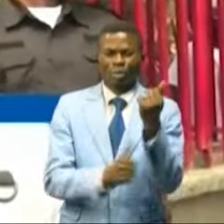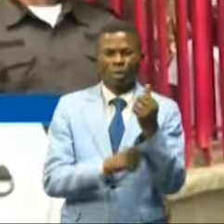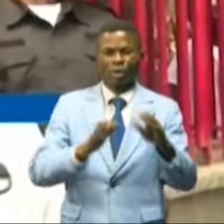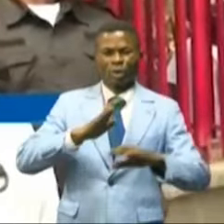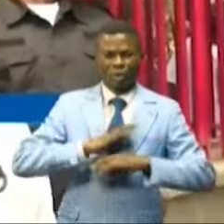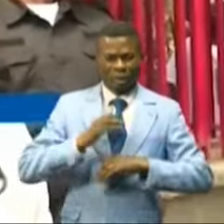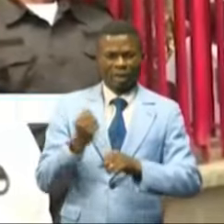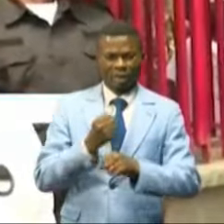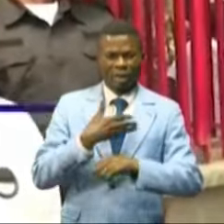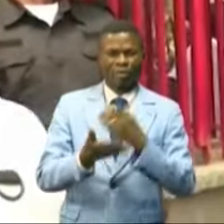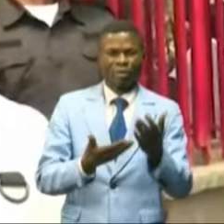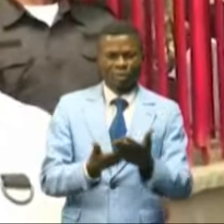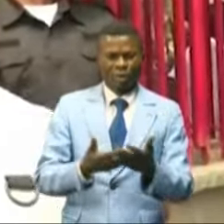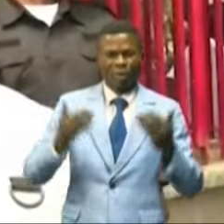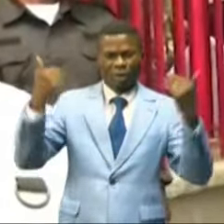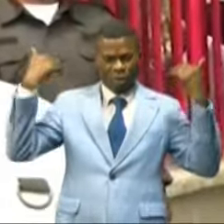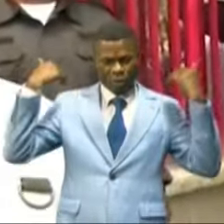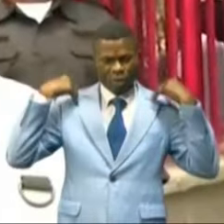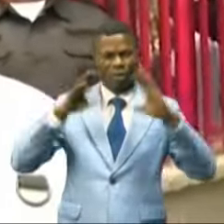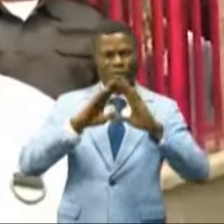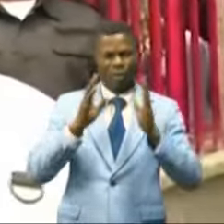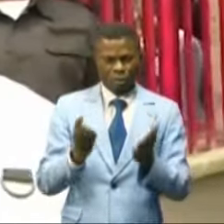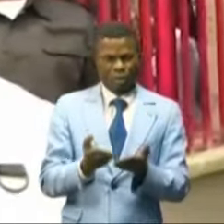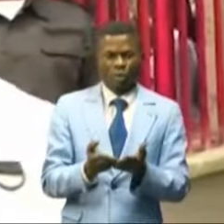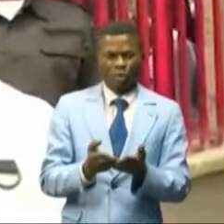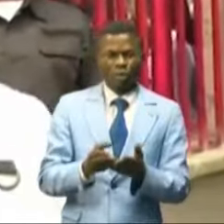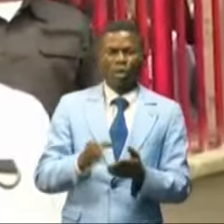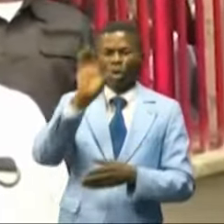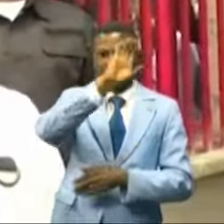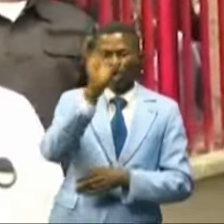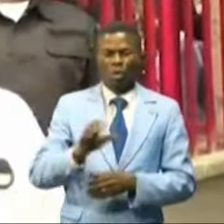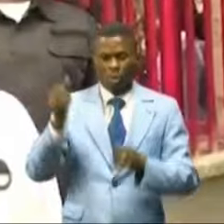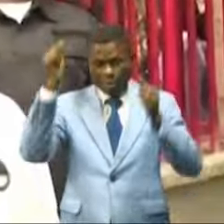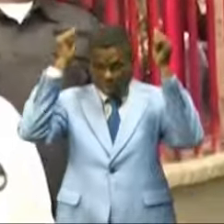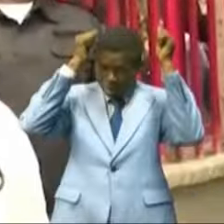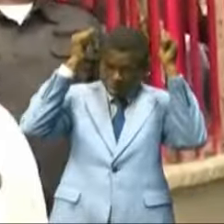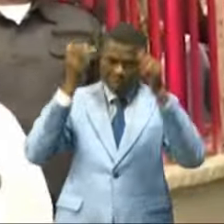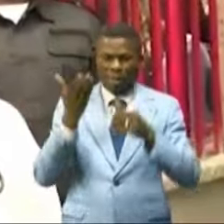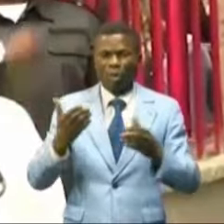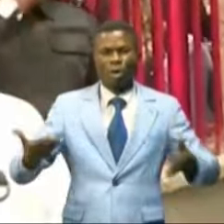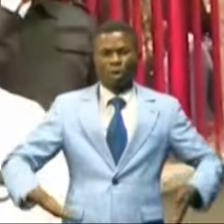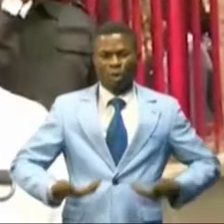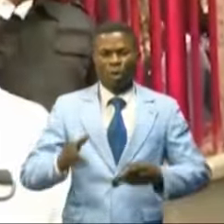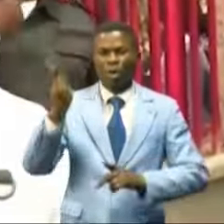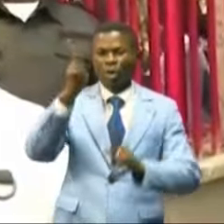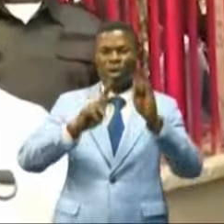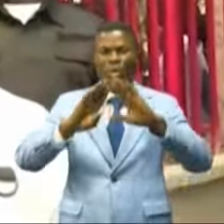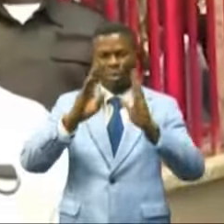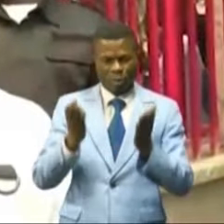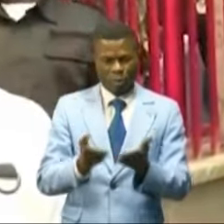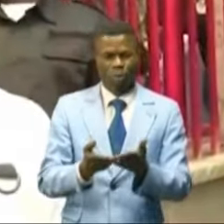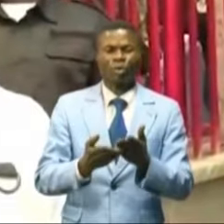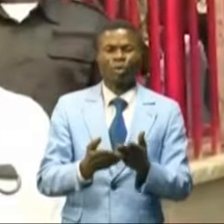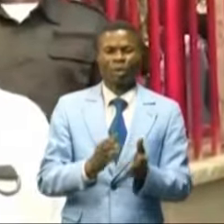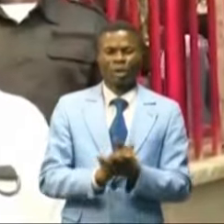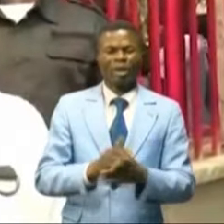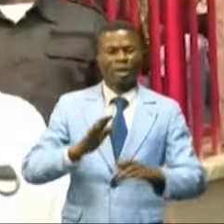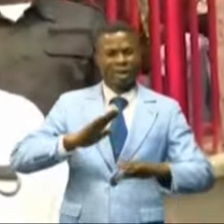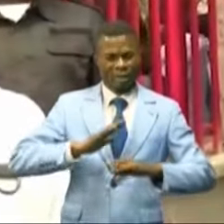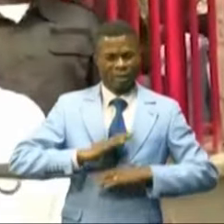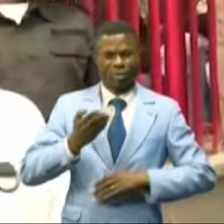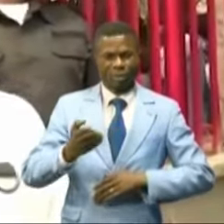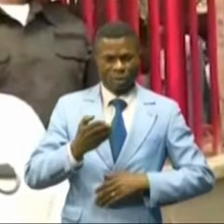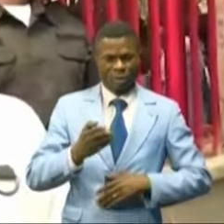travail. Les officiels de cette partie de la commune, la population également. Donc c'est un peu ça,